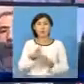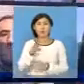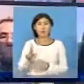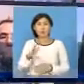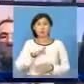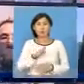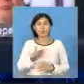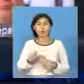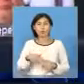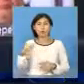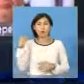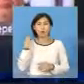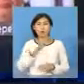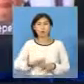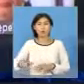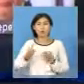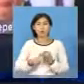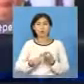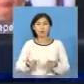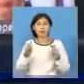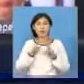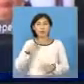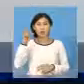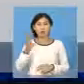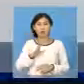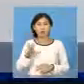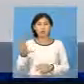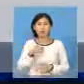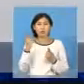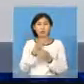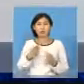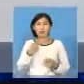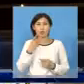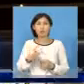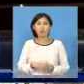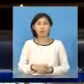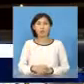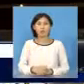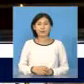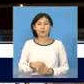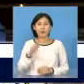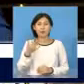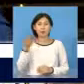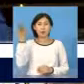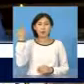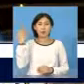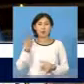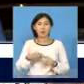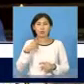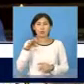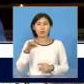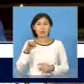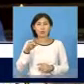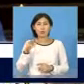түсірілді. Ұлы ақынның Ақтөбе жерімен байланысын зерттеген ғалымдар тың ақпараттарымен бөлісті. Абайдың арғы бабалары бар. Ырғызбай